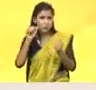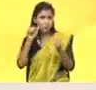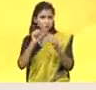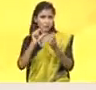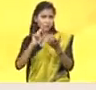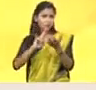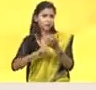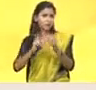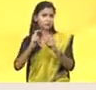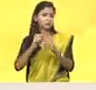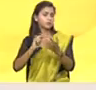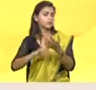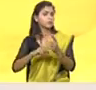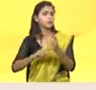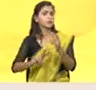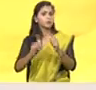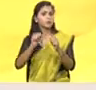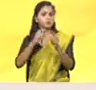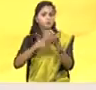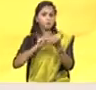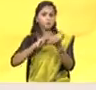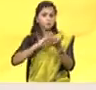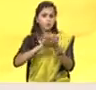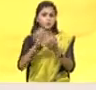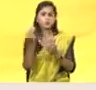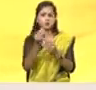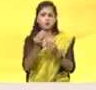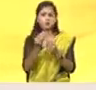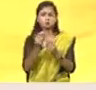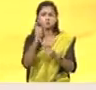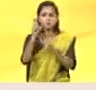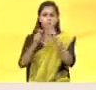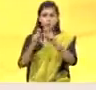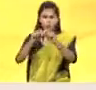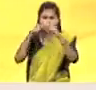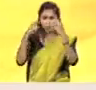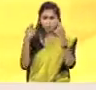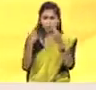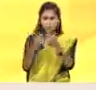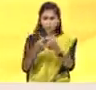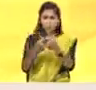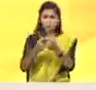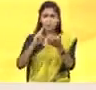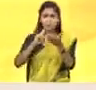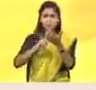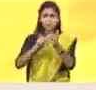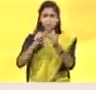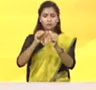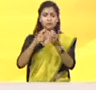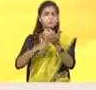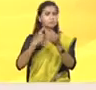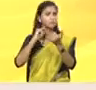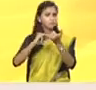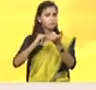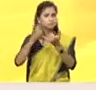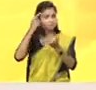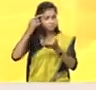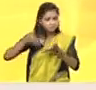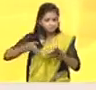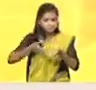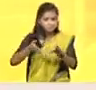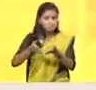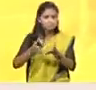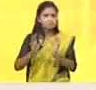रिवर्स। कुछ लोगों का एक ग्रुप वहां नेरिस रिवर के किनारे जमा हुआ और वहां